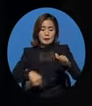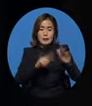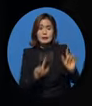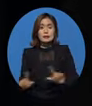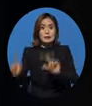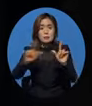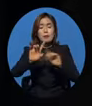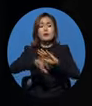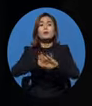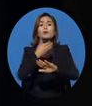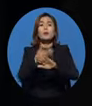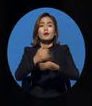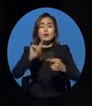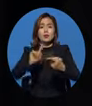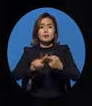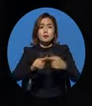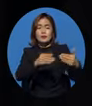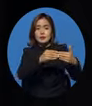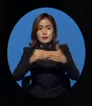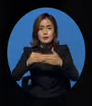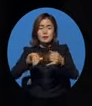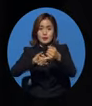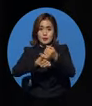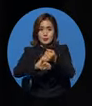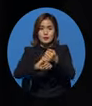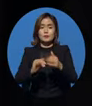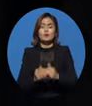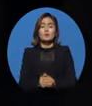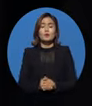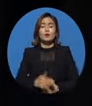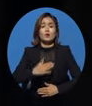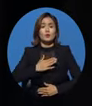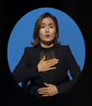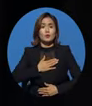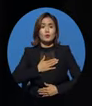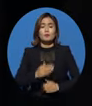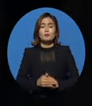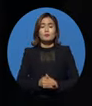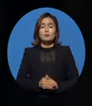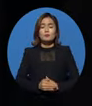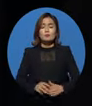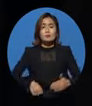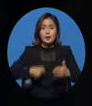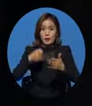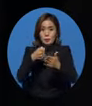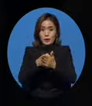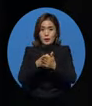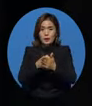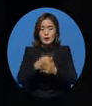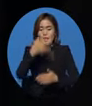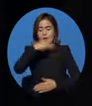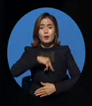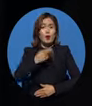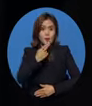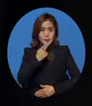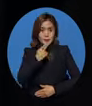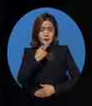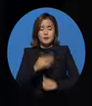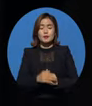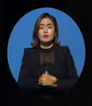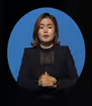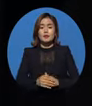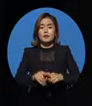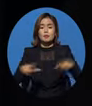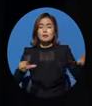바꾸는 개혁 그것을 이끌어 내겠습니다 져 원식이 우직하게 사심없이 그리고